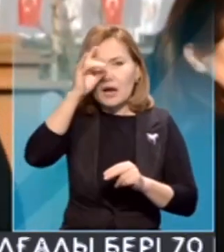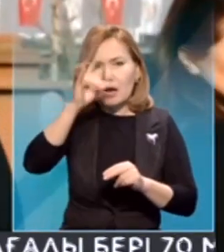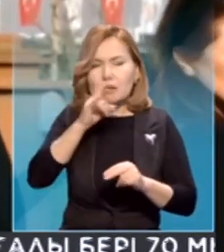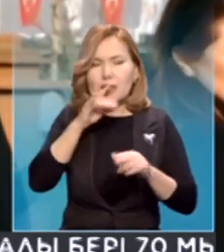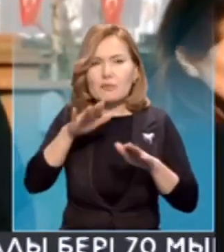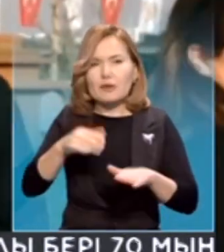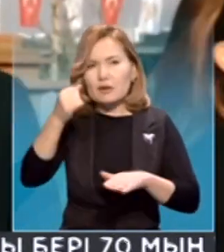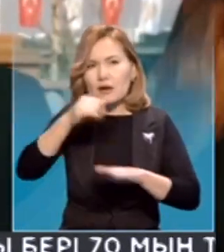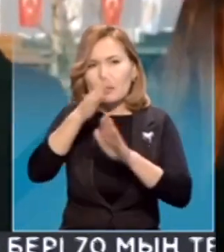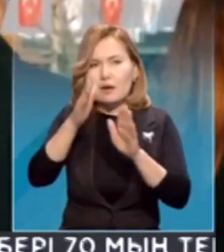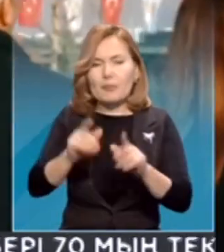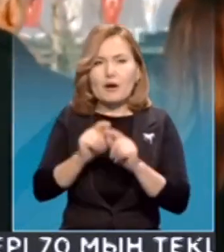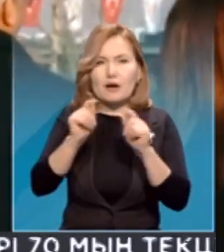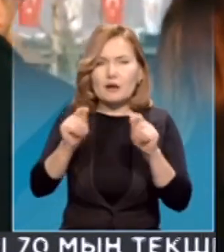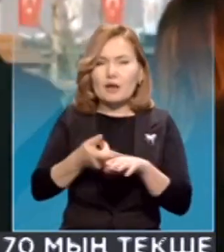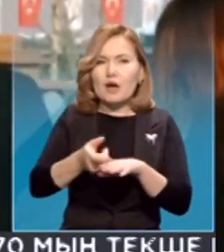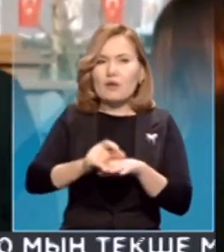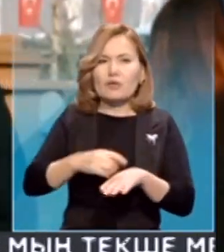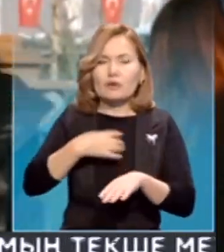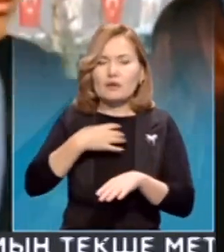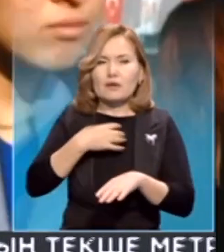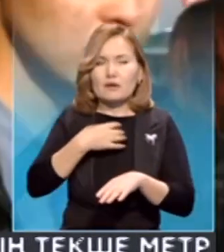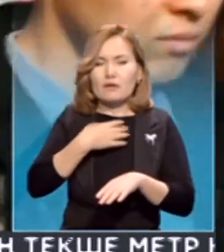Қазақстанның әр халықтың үлкен